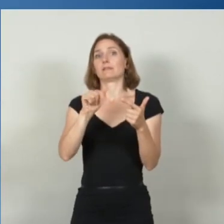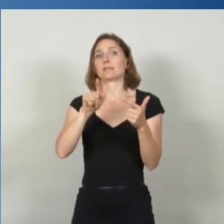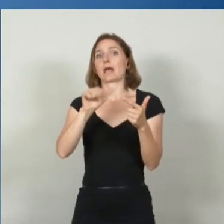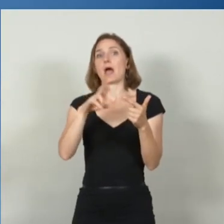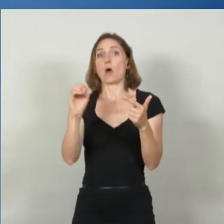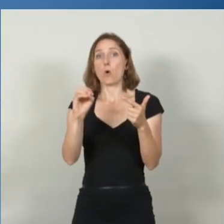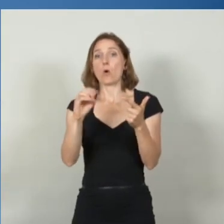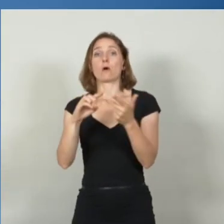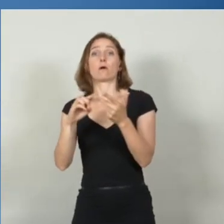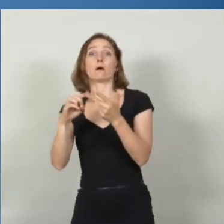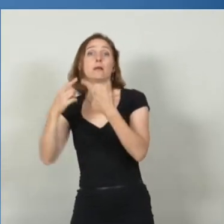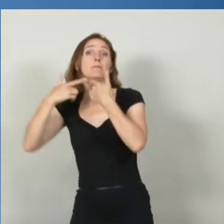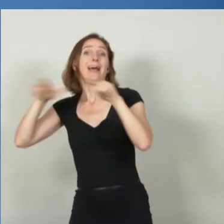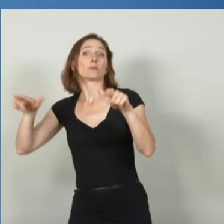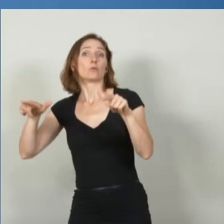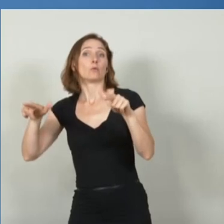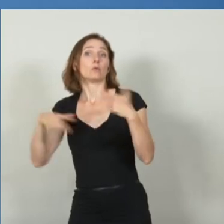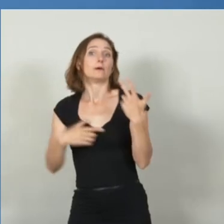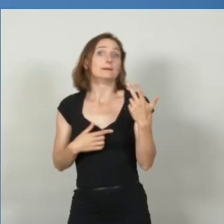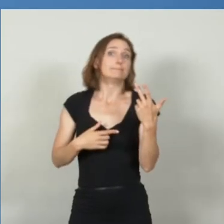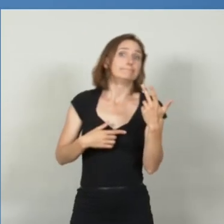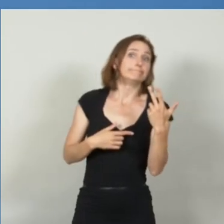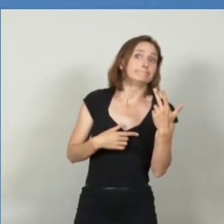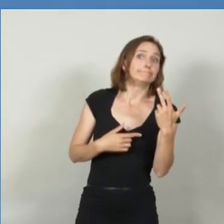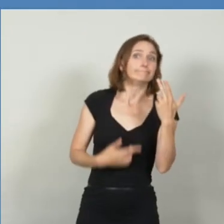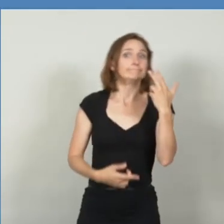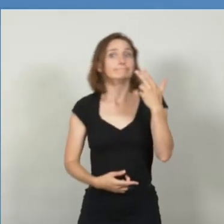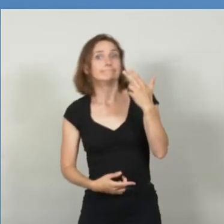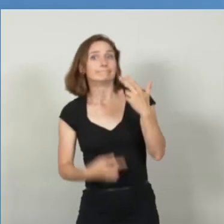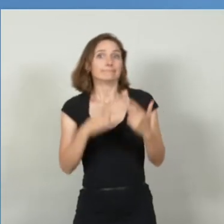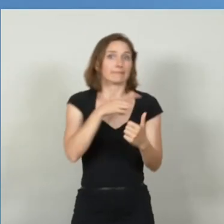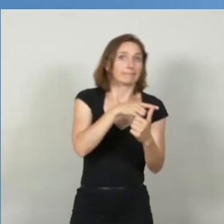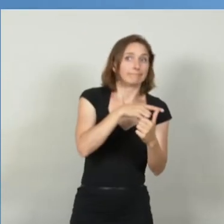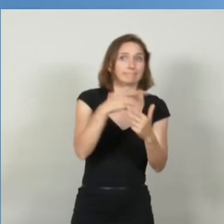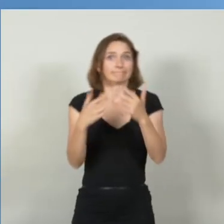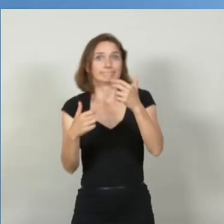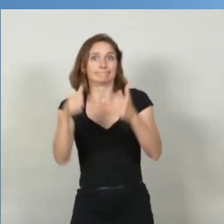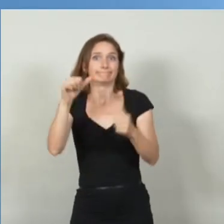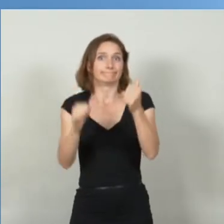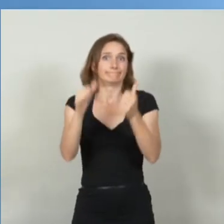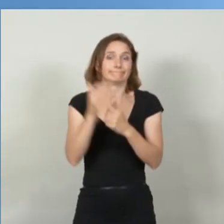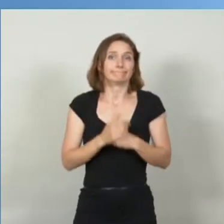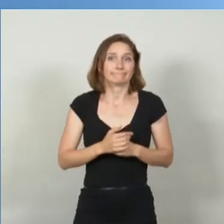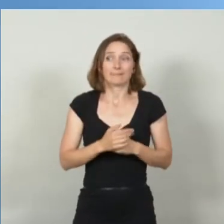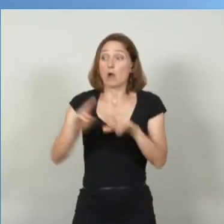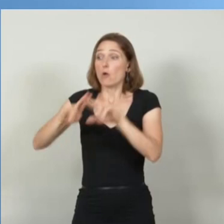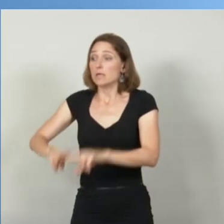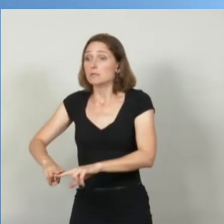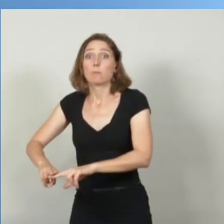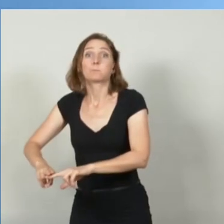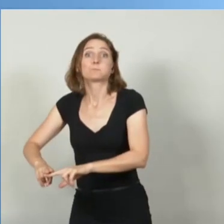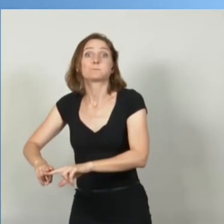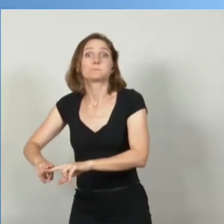un d'un côté de l'autre on sent que c'est tout à fait opportun et alors tous les autres n'ont pas compté donc sur ces trois